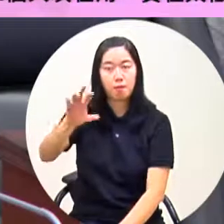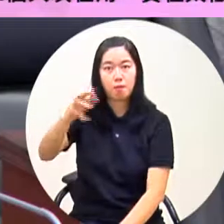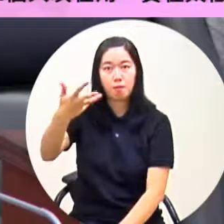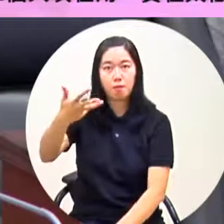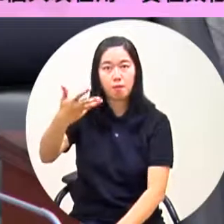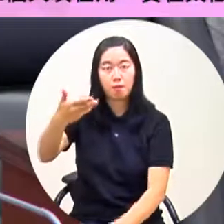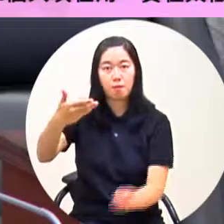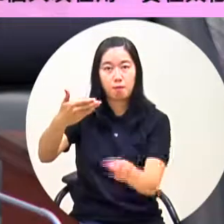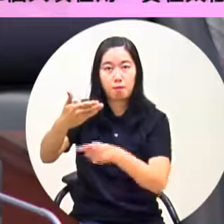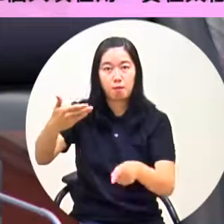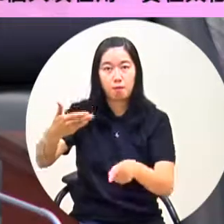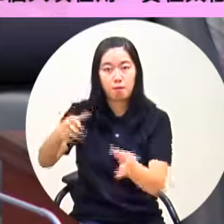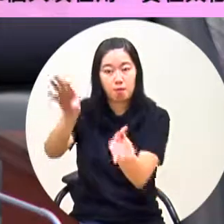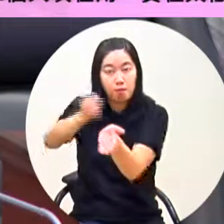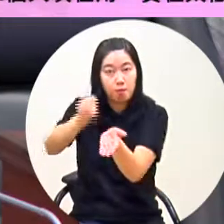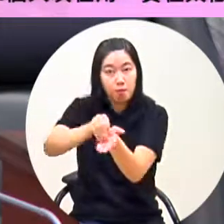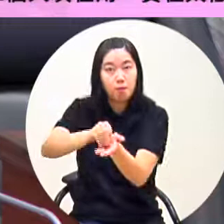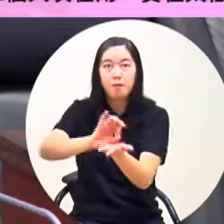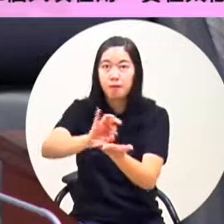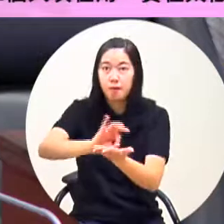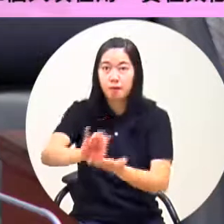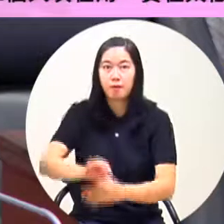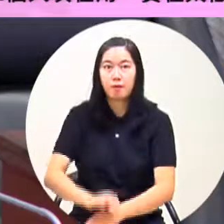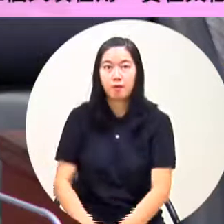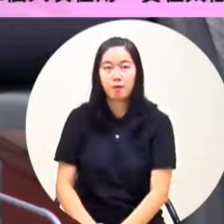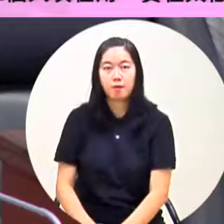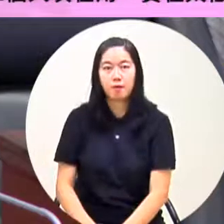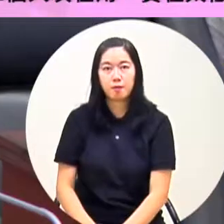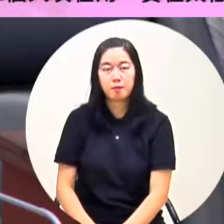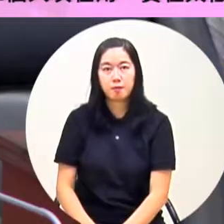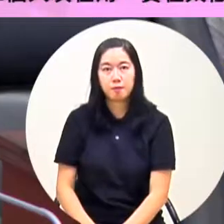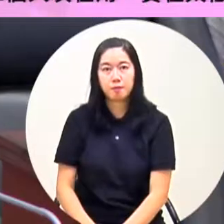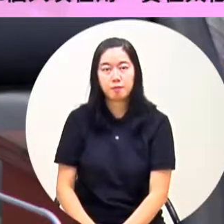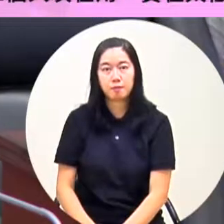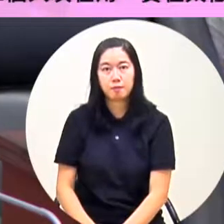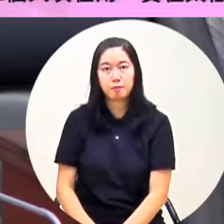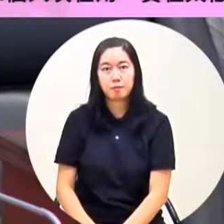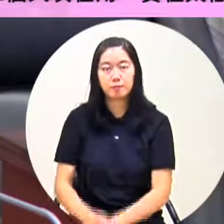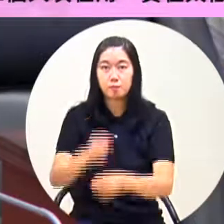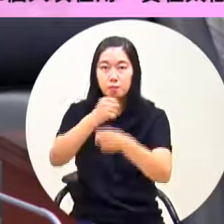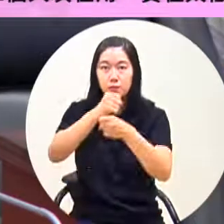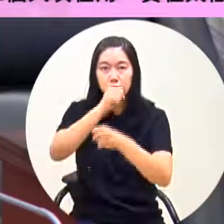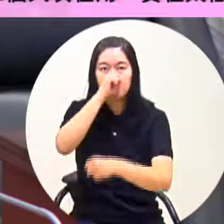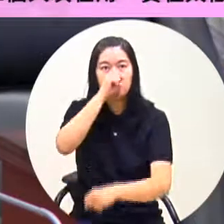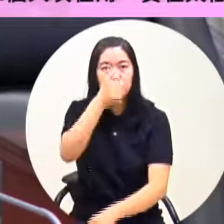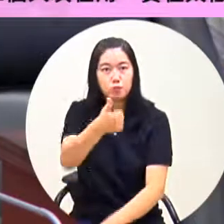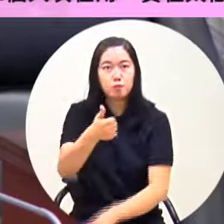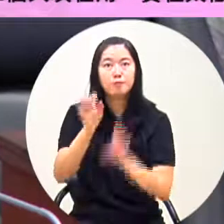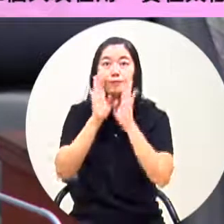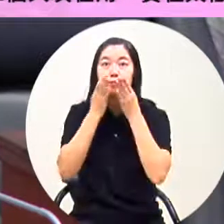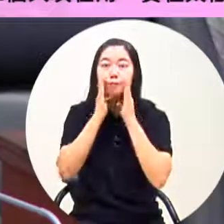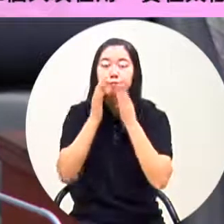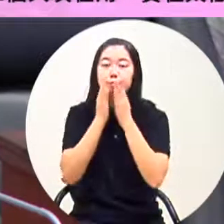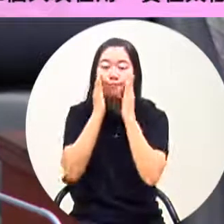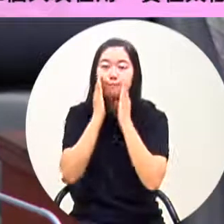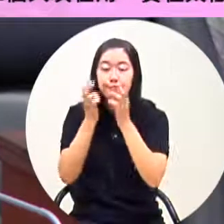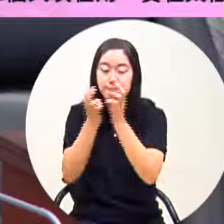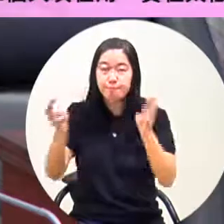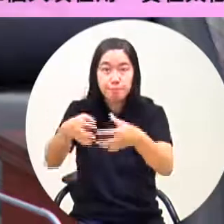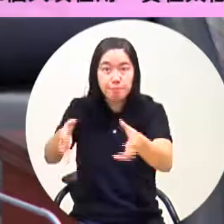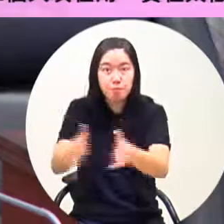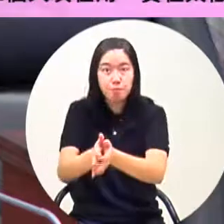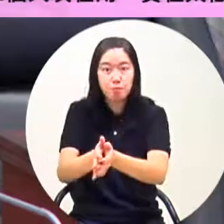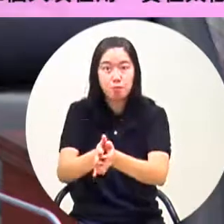23,089人次下载这个使用哦，那 Job 好康脸书的粉丝团哦，那粉丝人